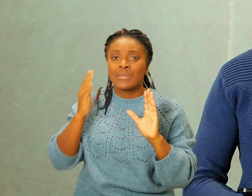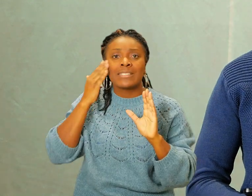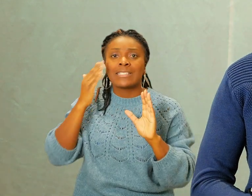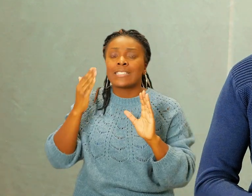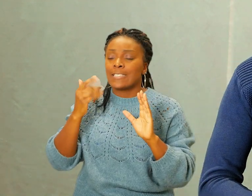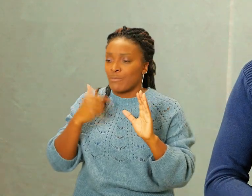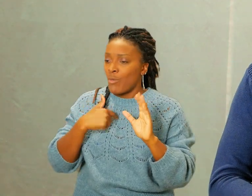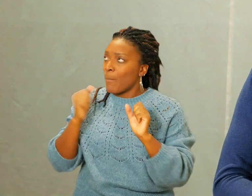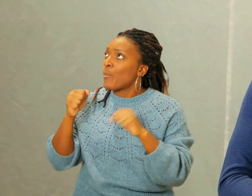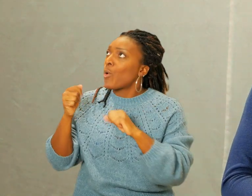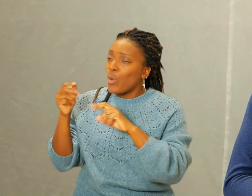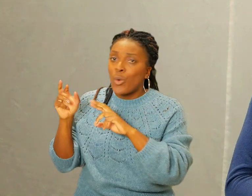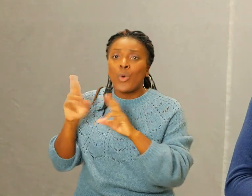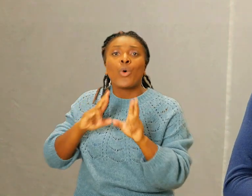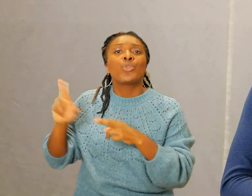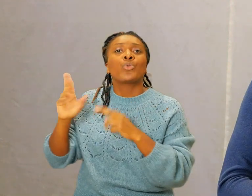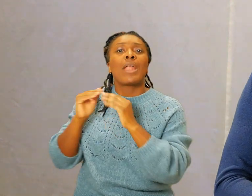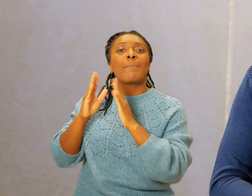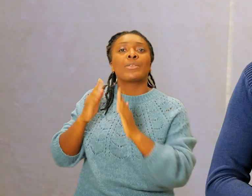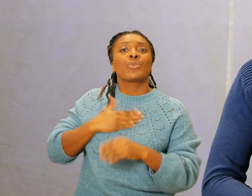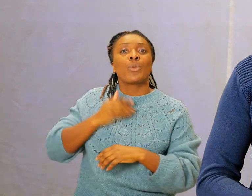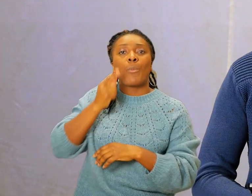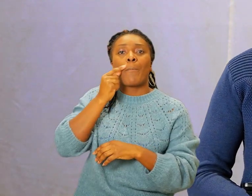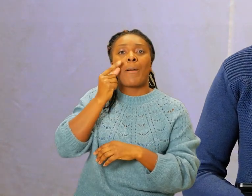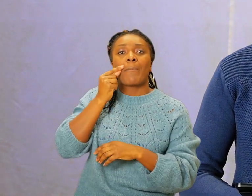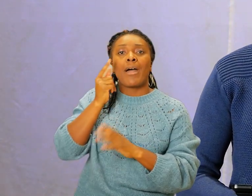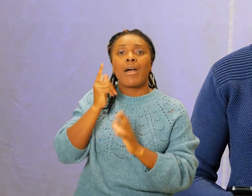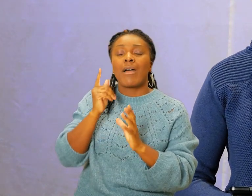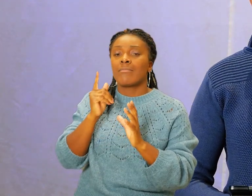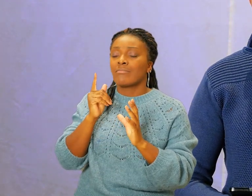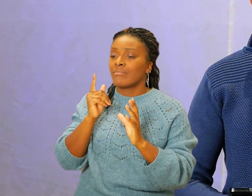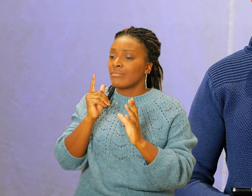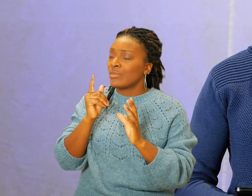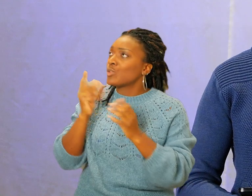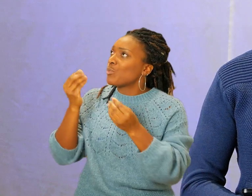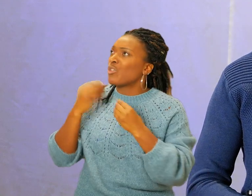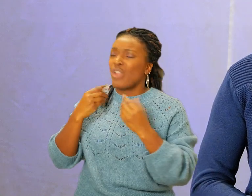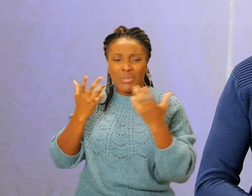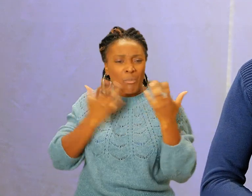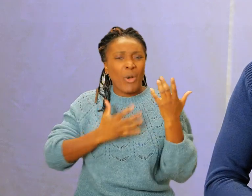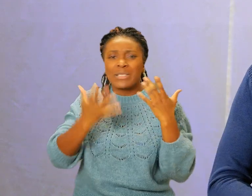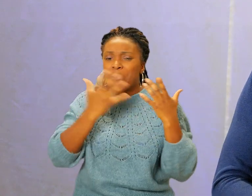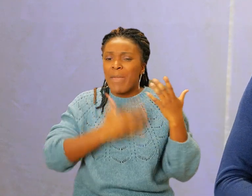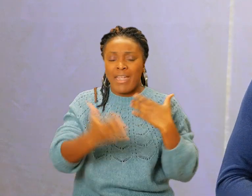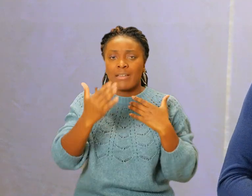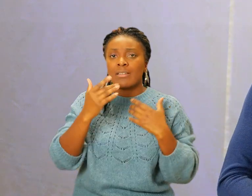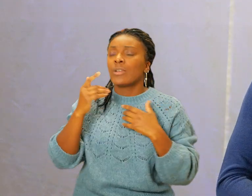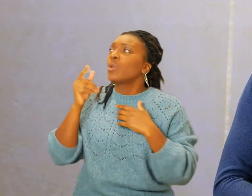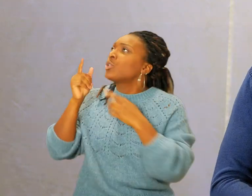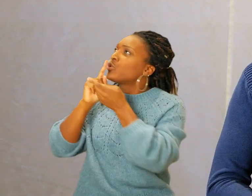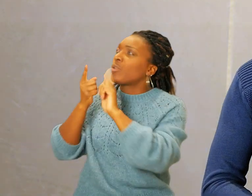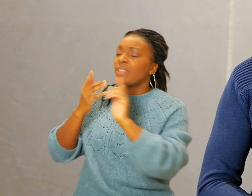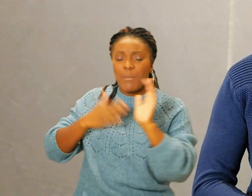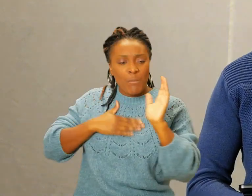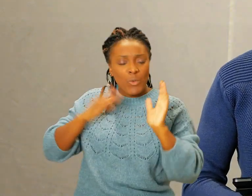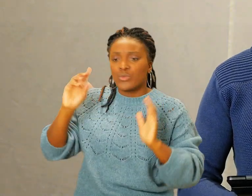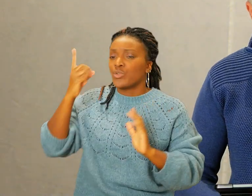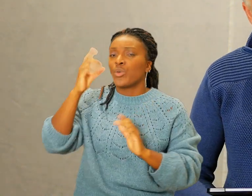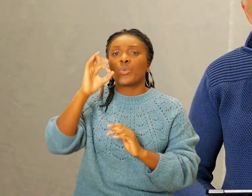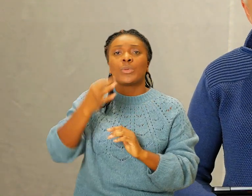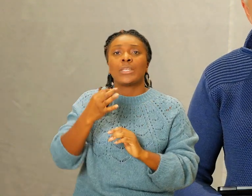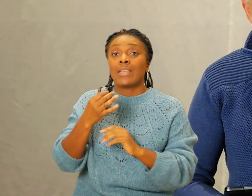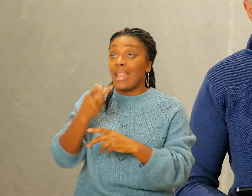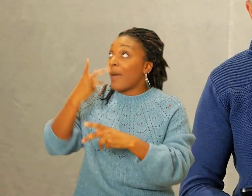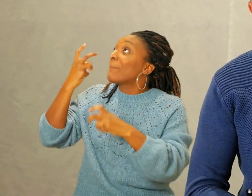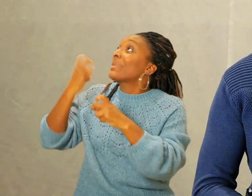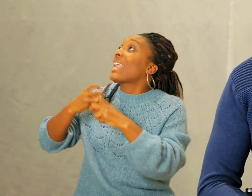si je reviens dans la maison de mon Père sain et sauf, que tu m'as rendu prospère, Seigneur, tu seras mon Dieu. Et puis, il va préciser, il va dire, cette